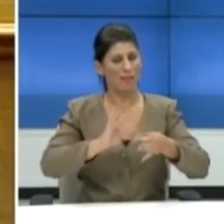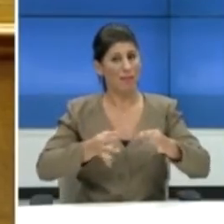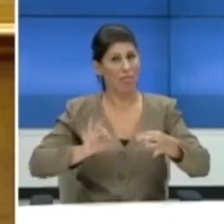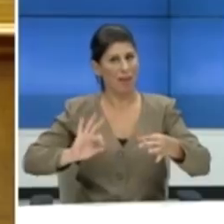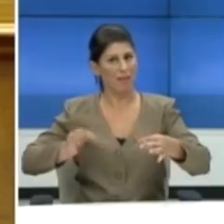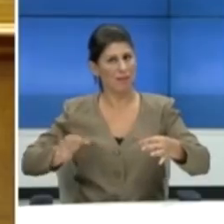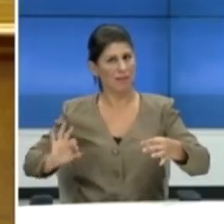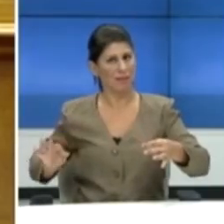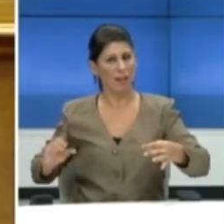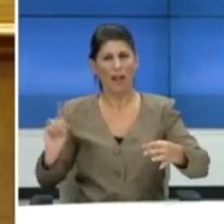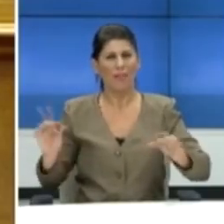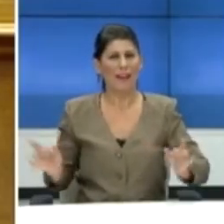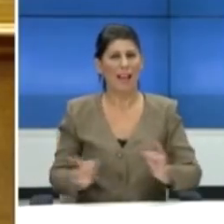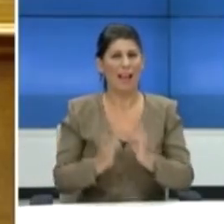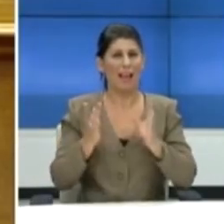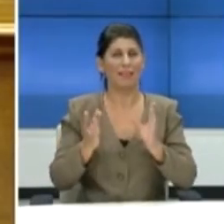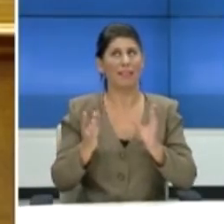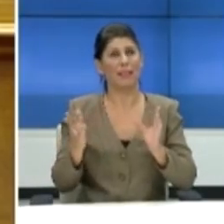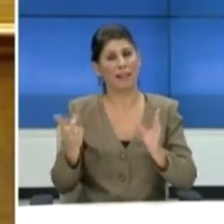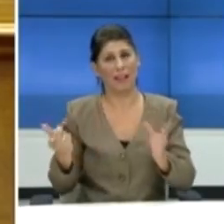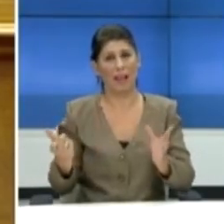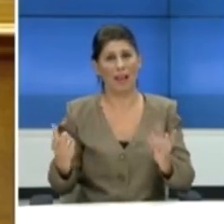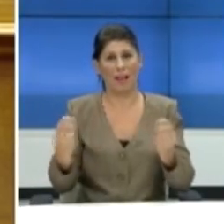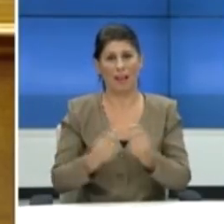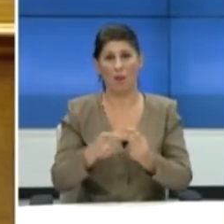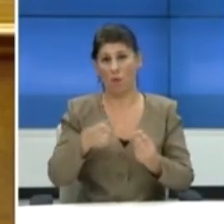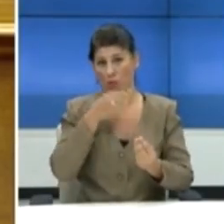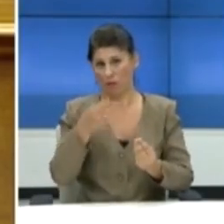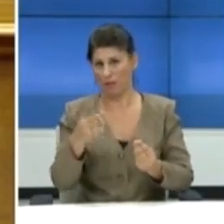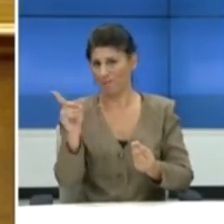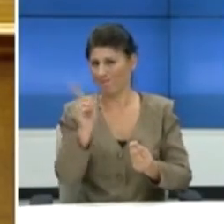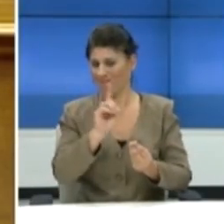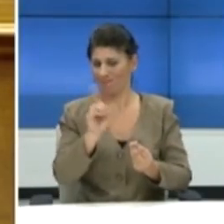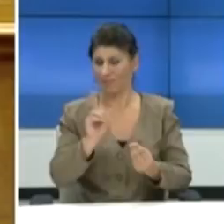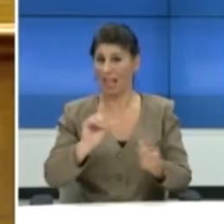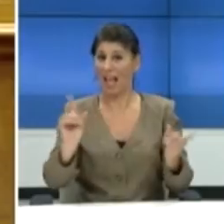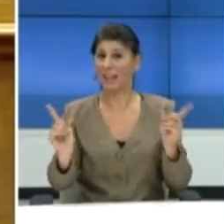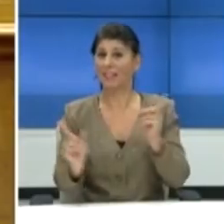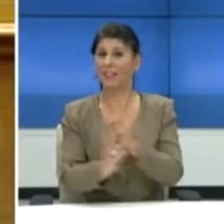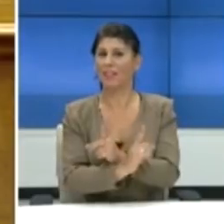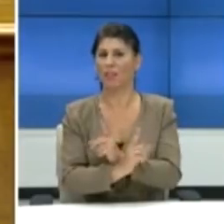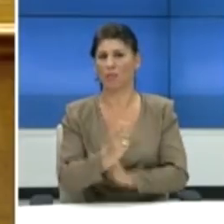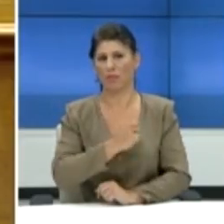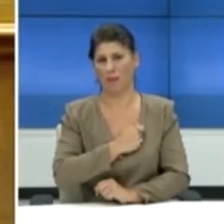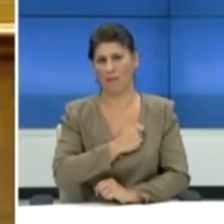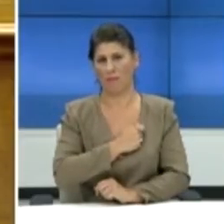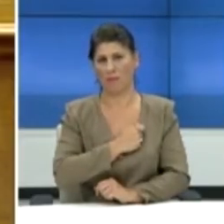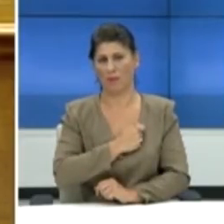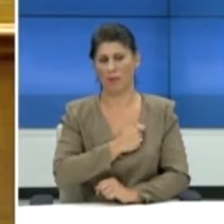ούτε συνέπεσαν συγκυριακά, όπως ισχυρίζεστε. Το αντίθετο πιστεύουμε εμείς.